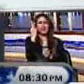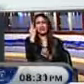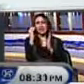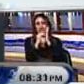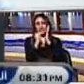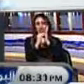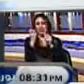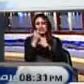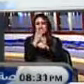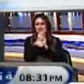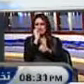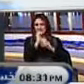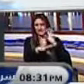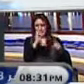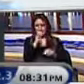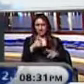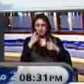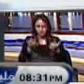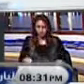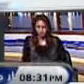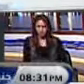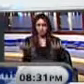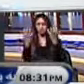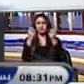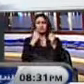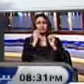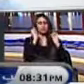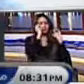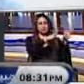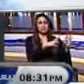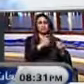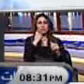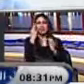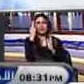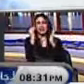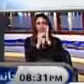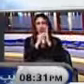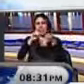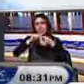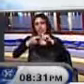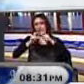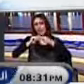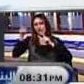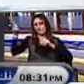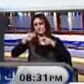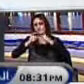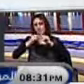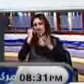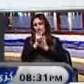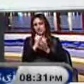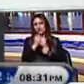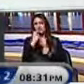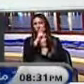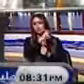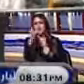وفي كناسين بيكنسوا ويلموا زبالة وحطوها في الجرار. ده برضو تبع الجمعية، نظير اشتراك شهري